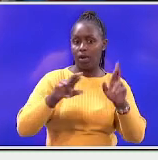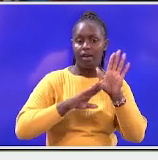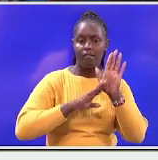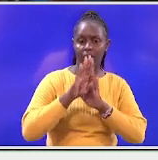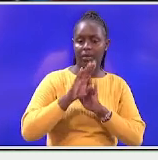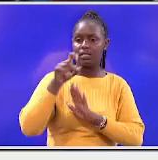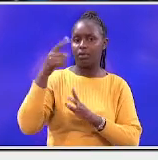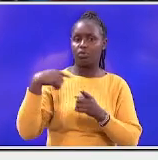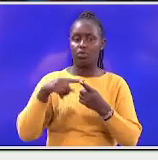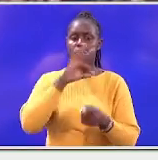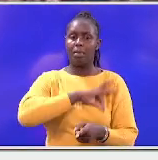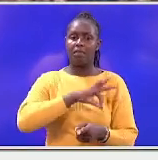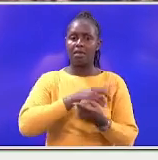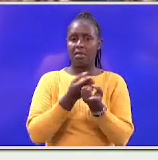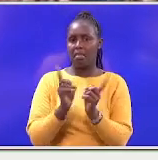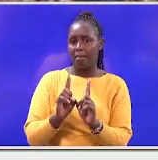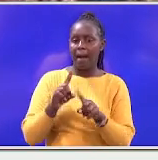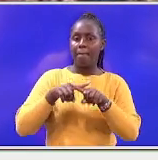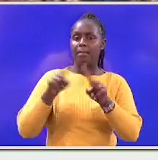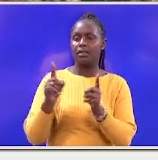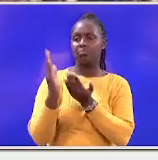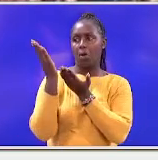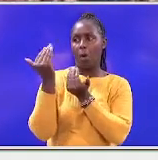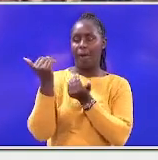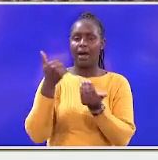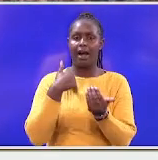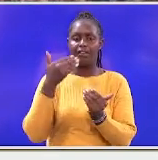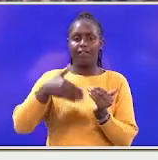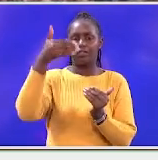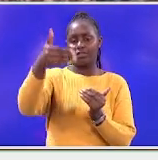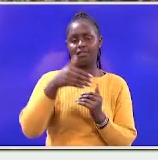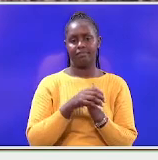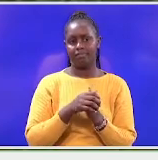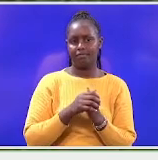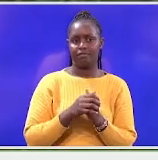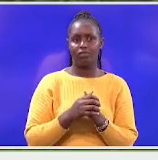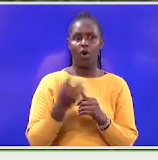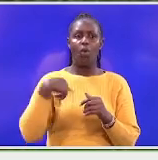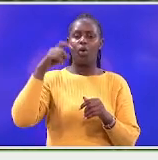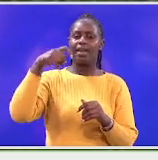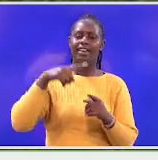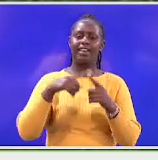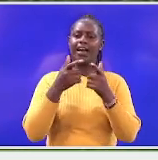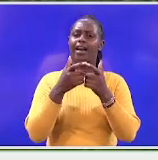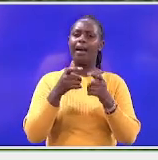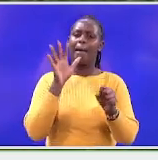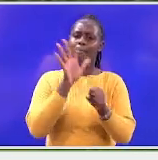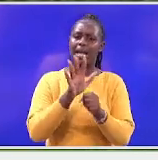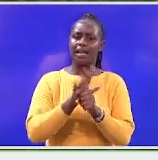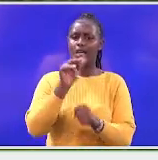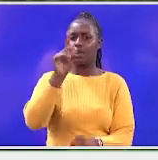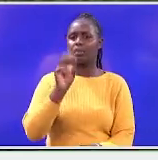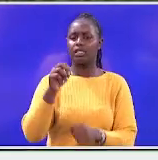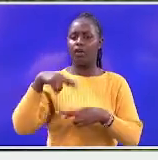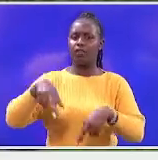ilikusudiwa kufaidika, matumaini yangalipo kwa siku za halafu. Tunahitaji kilomita nyingi ya barabara kushinda hata sehemu zingine,